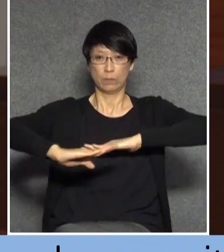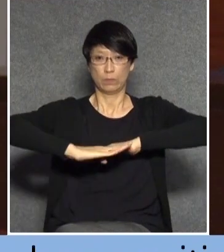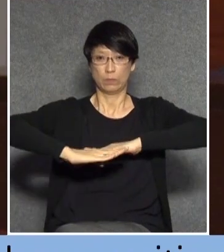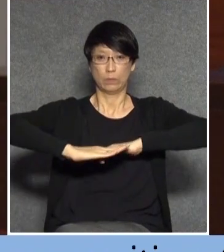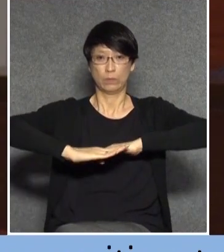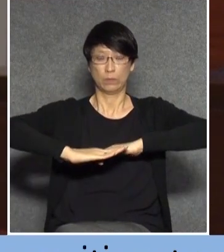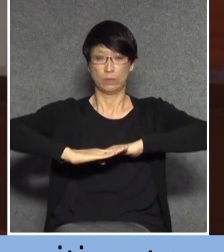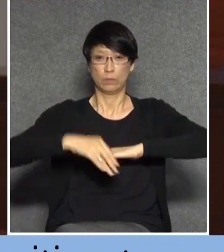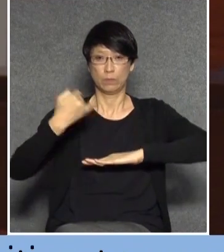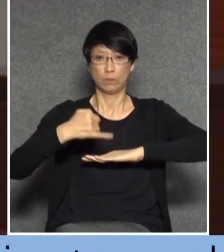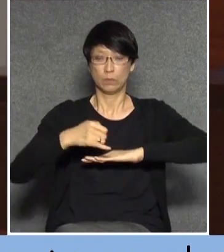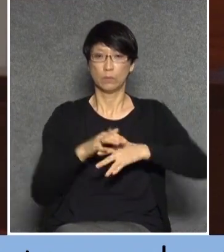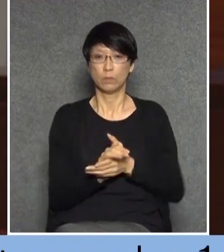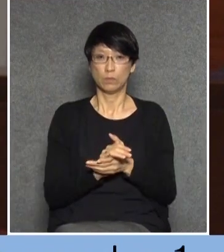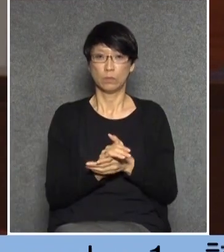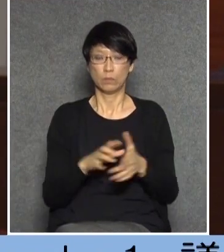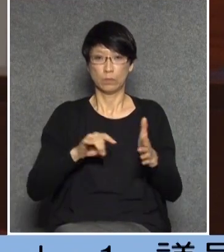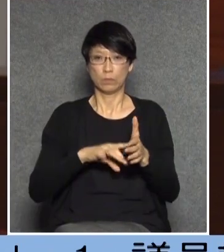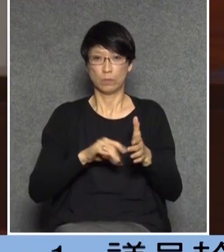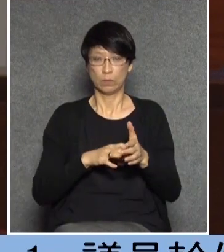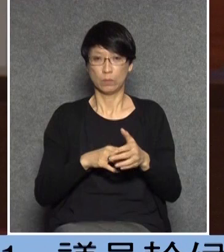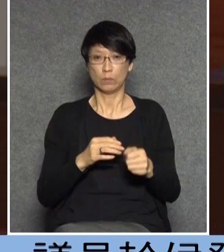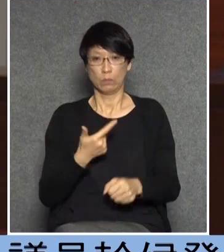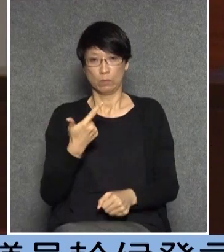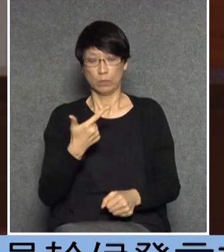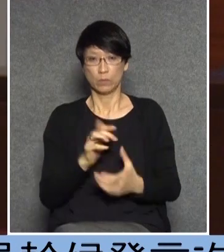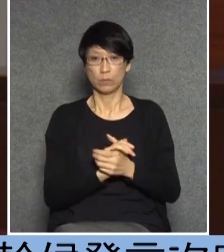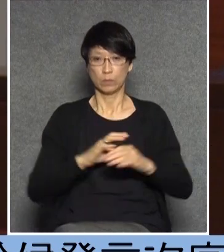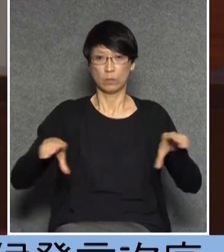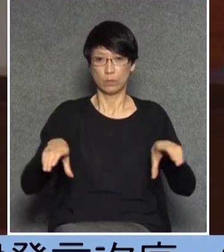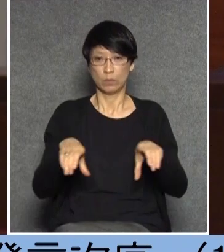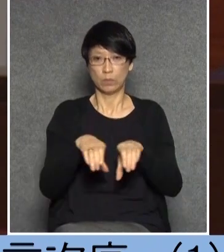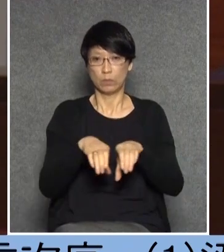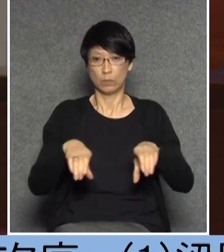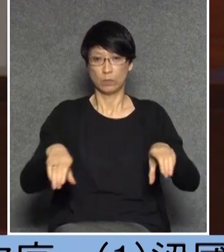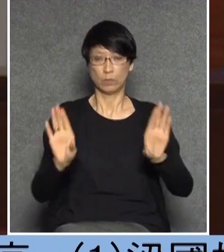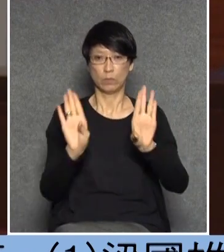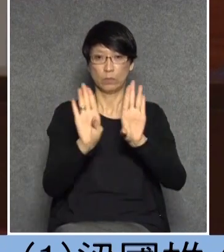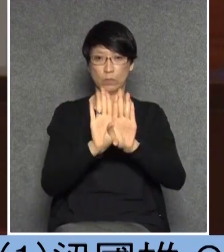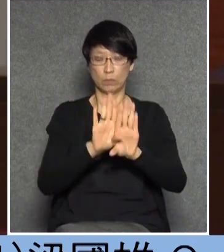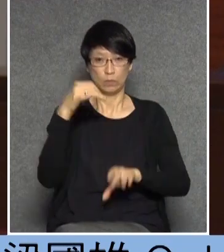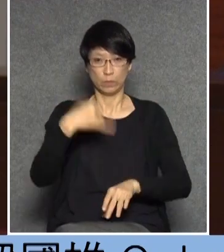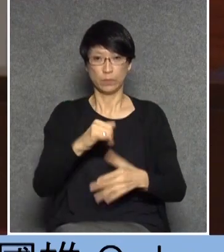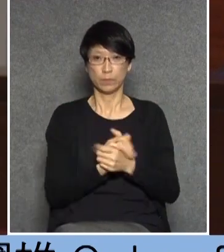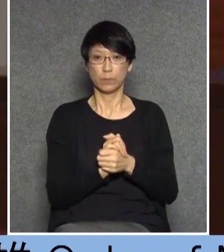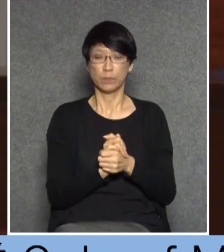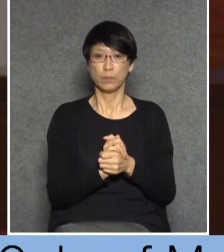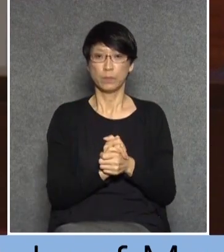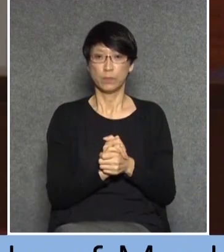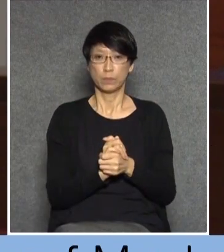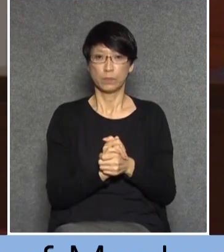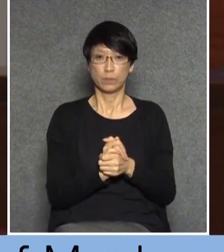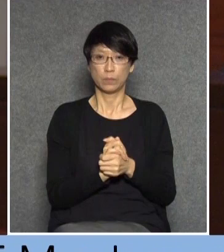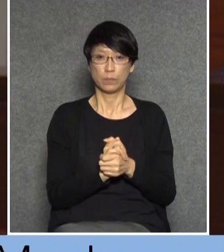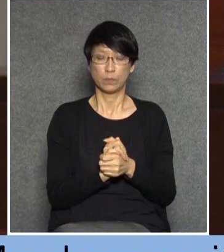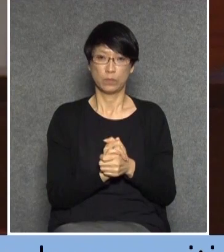出現偏差同埋耗電量過高，車卡之間嘅掩蓋門無法關閉，無法對準